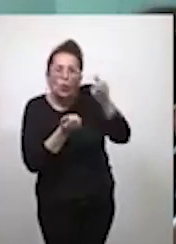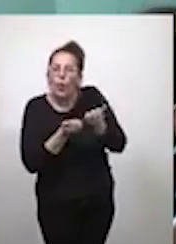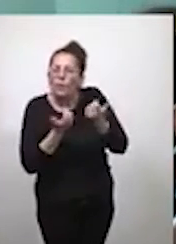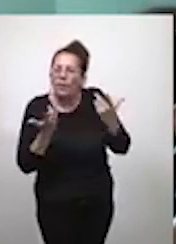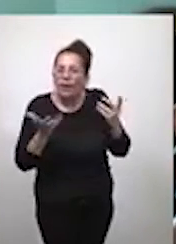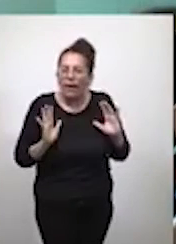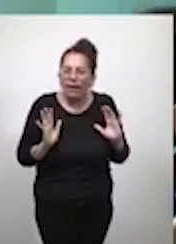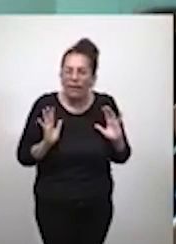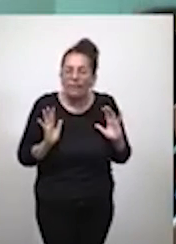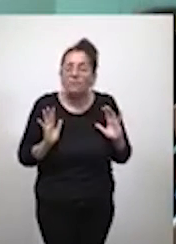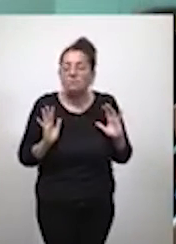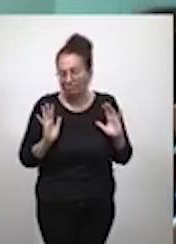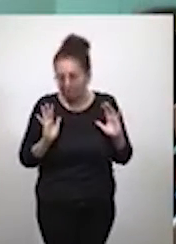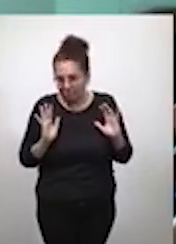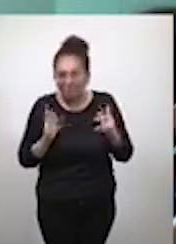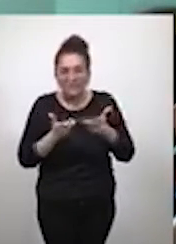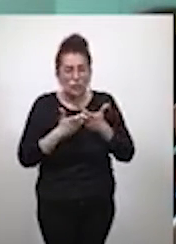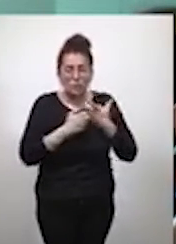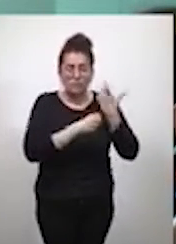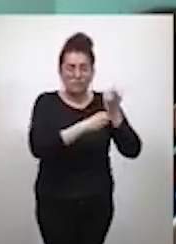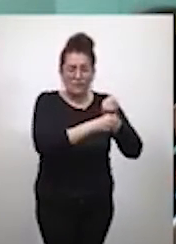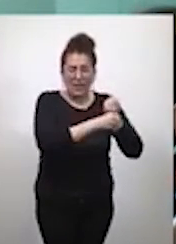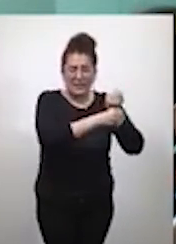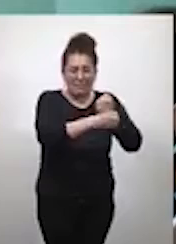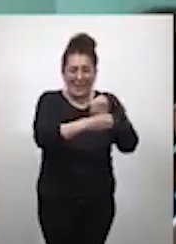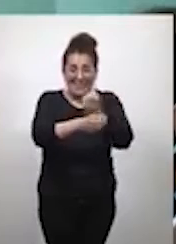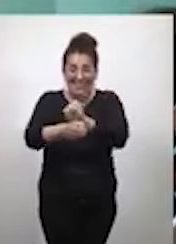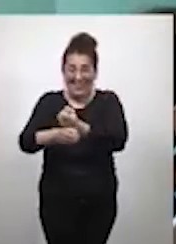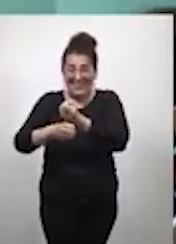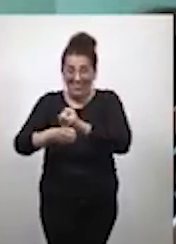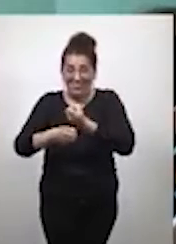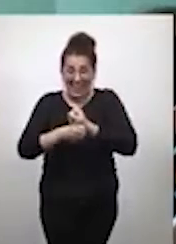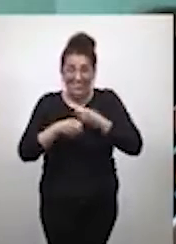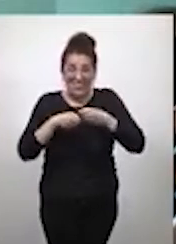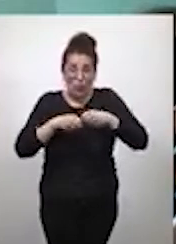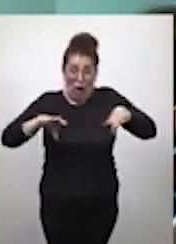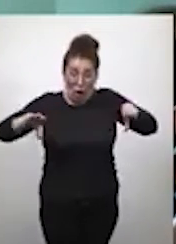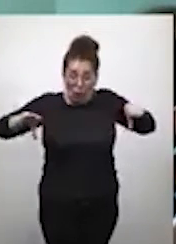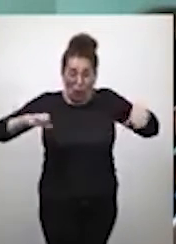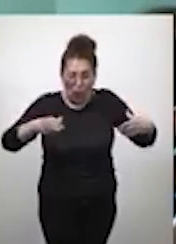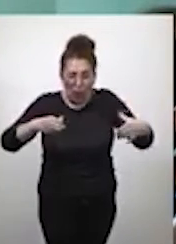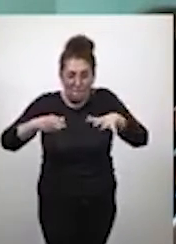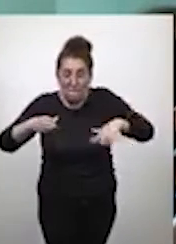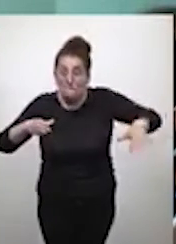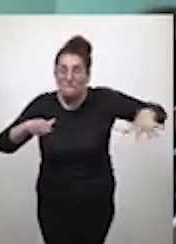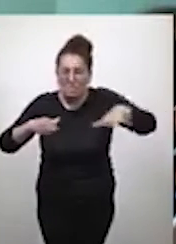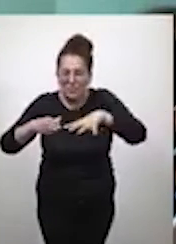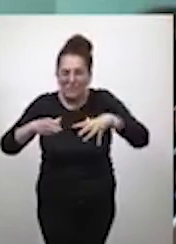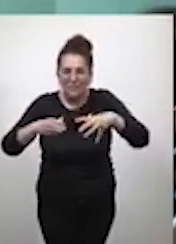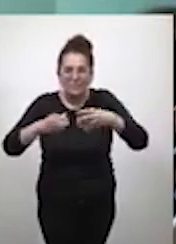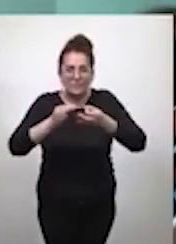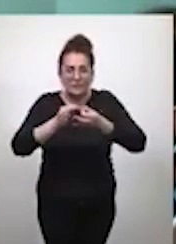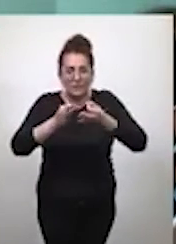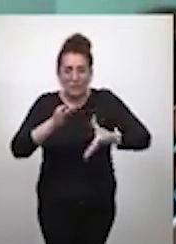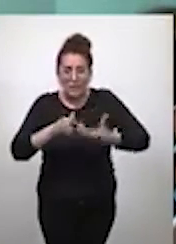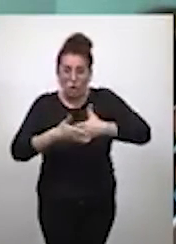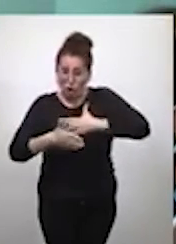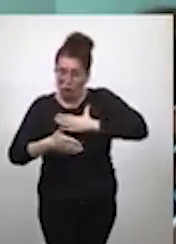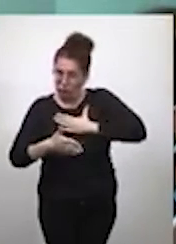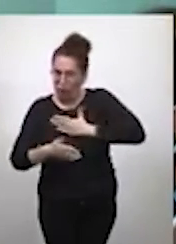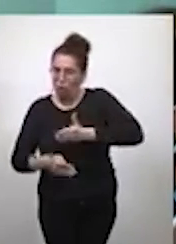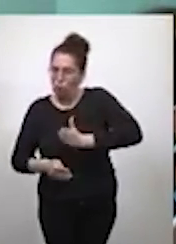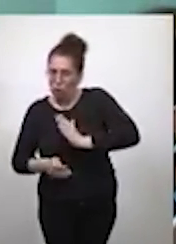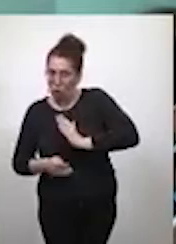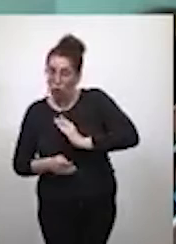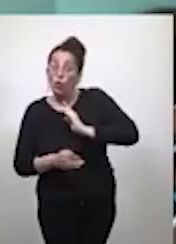des travaux menés à la métropole pour derrière avoir notre bilan propre à la ville